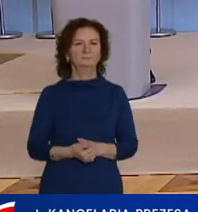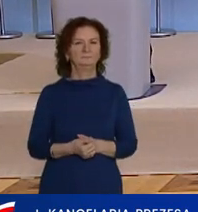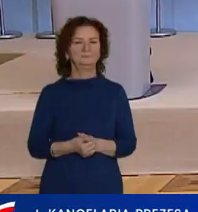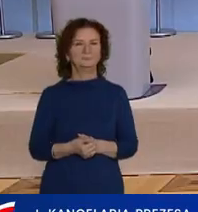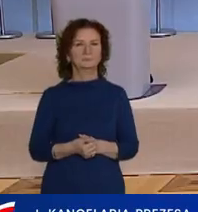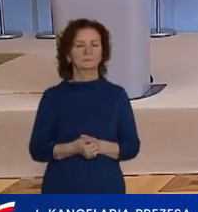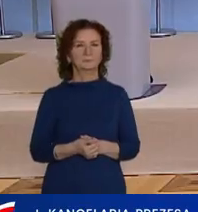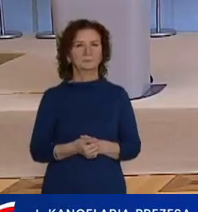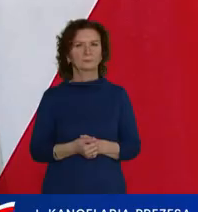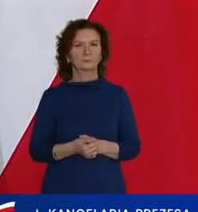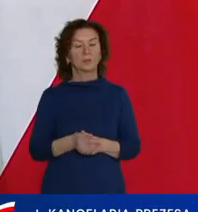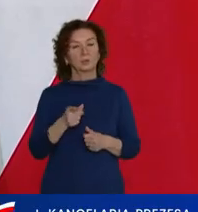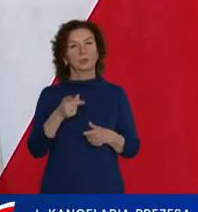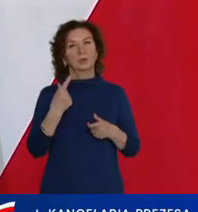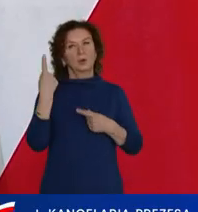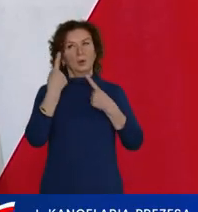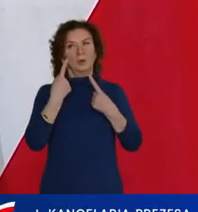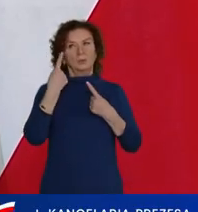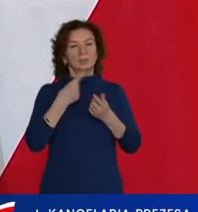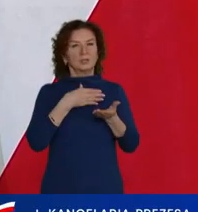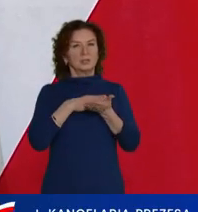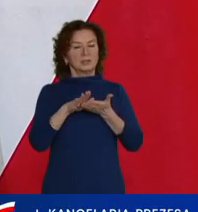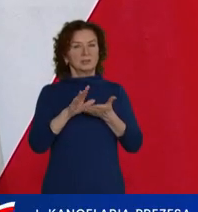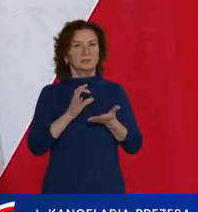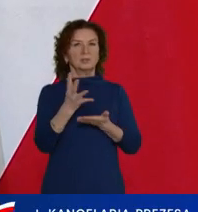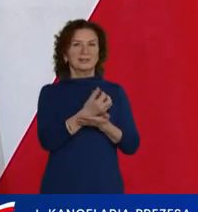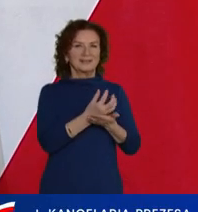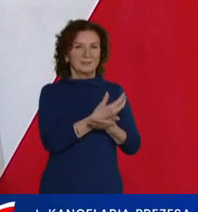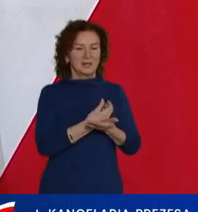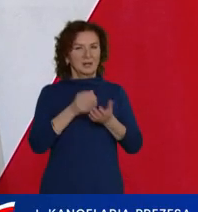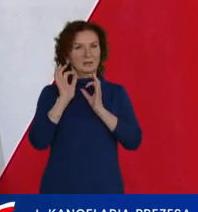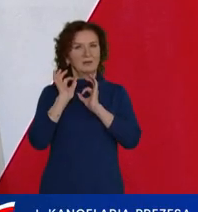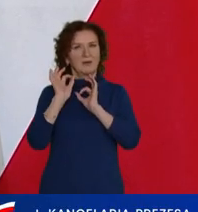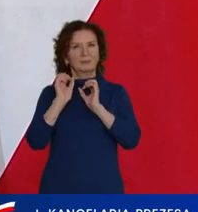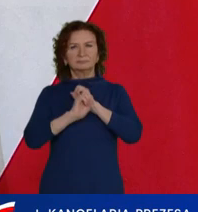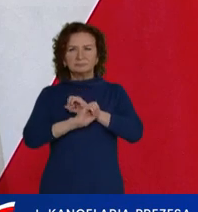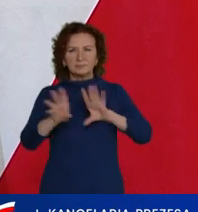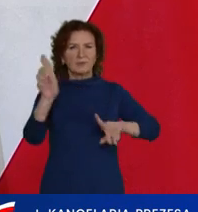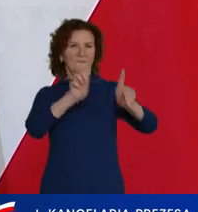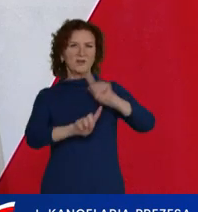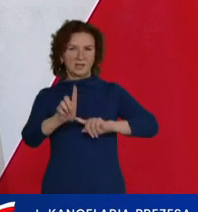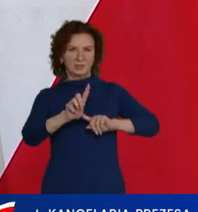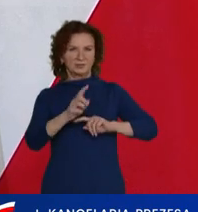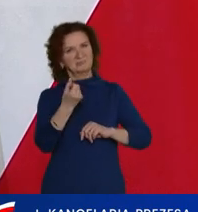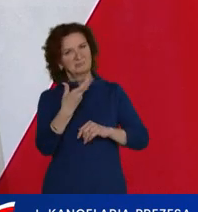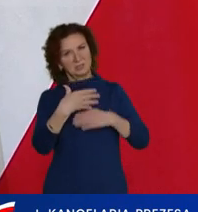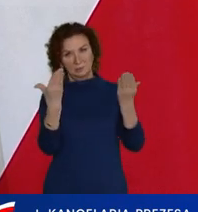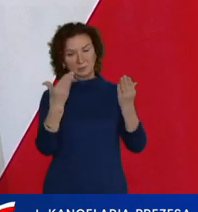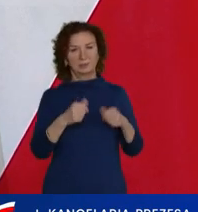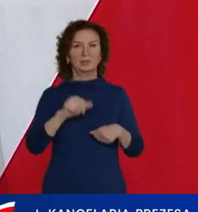No tutaj oczywiście myślę, że zaczniemy od zbierania wyjaśnień i te wyjaśnienia będą w ciągu kilku dni, natomiast